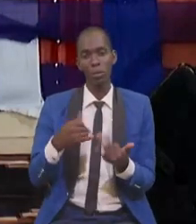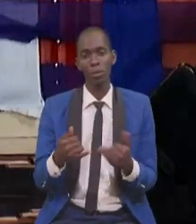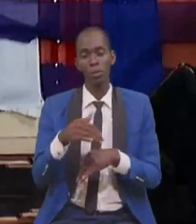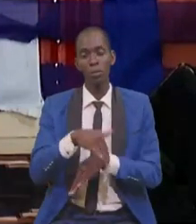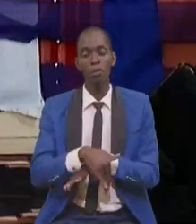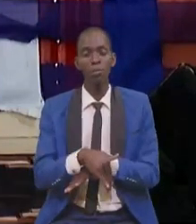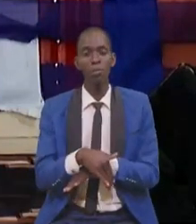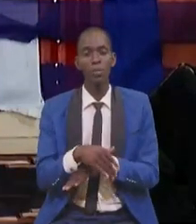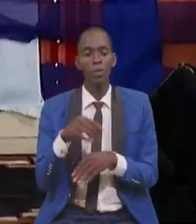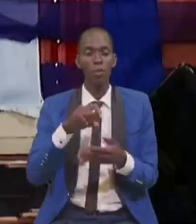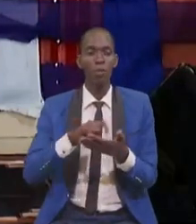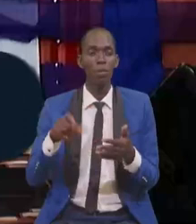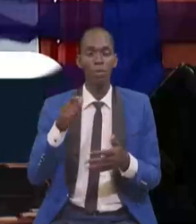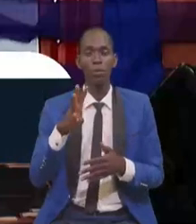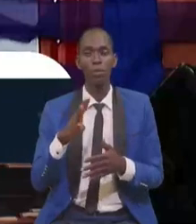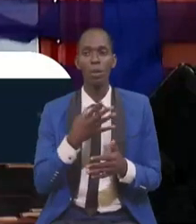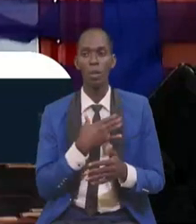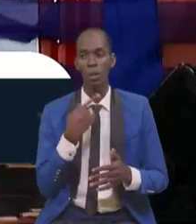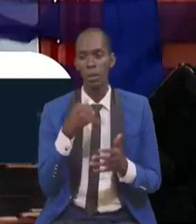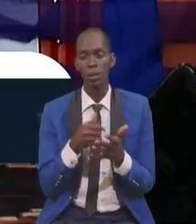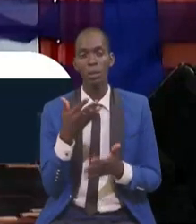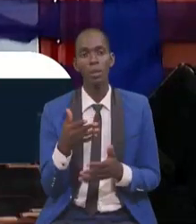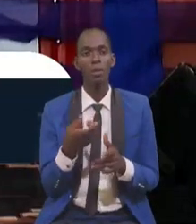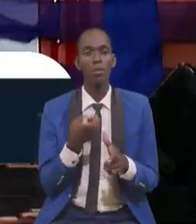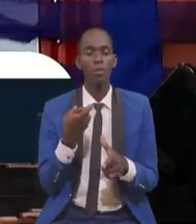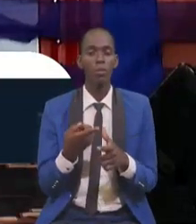verset 24 dit,